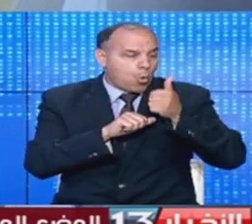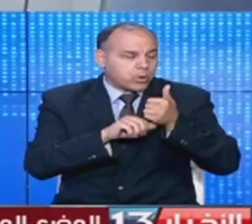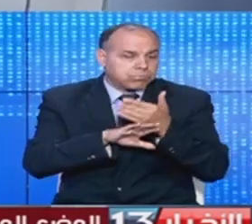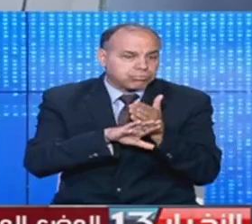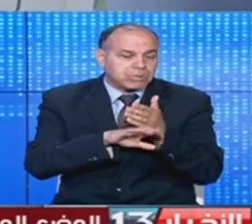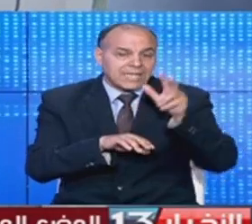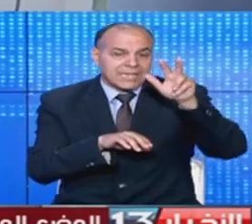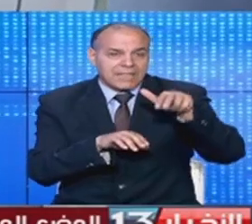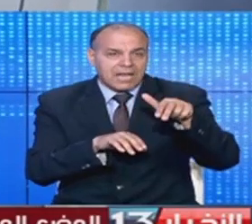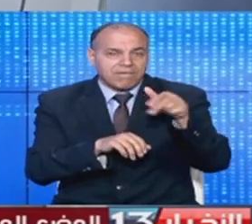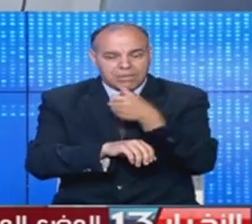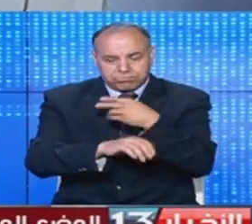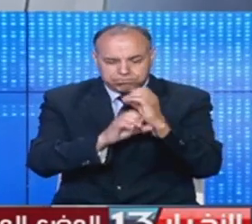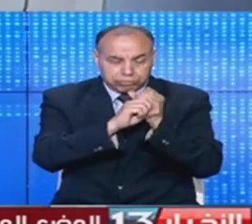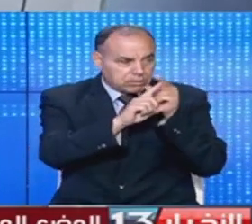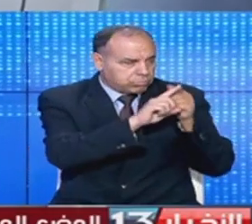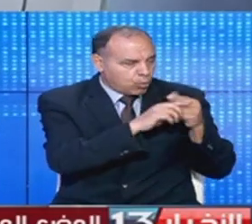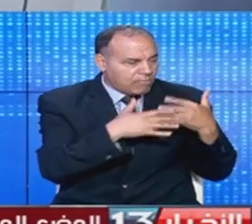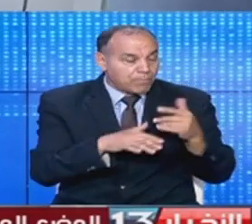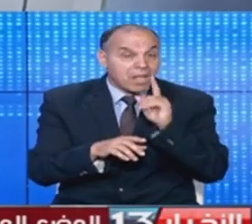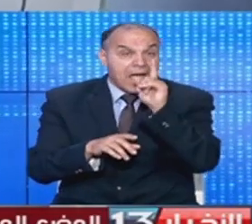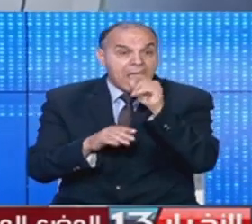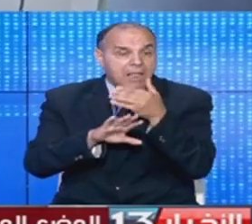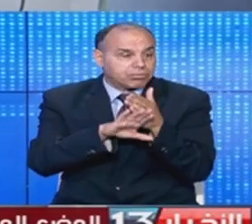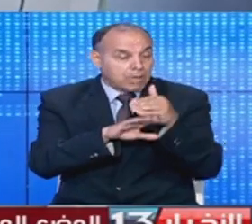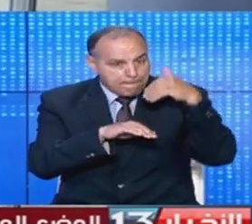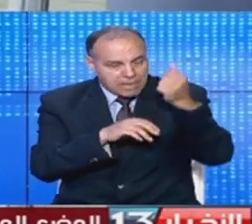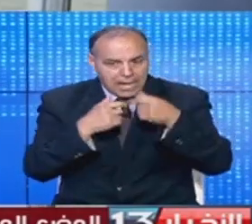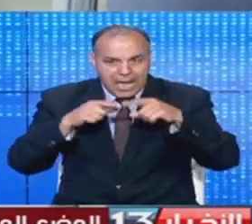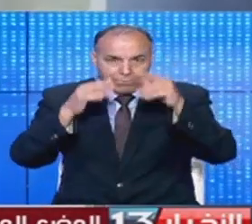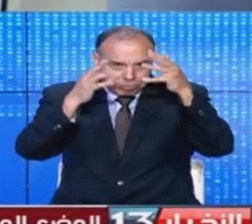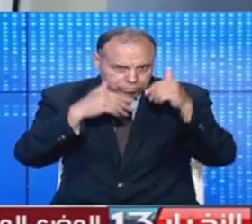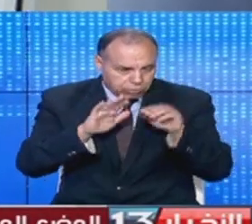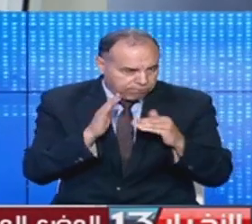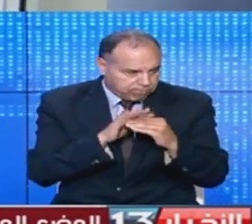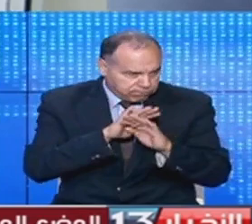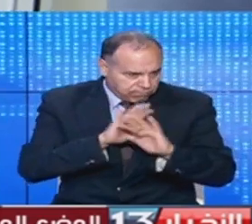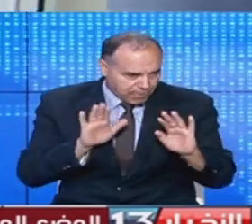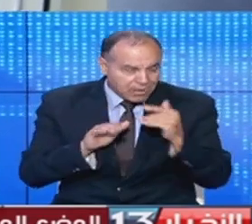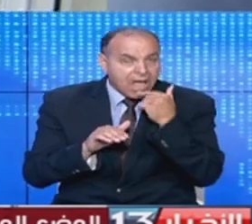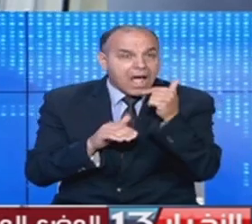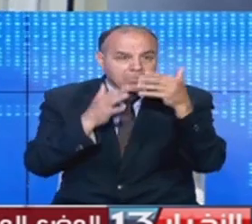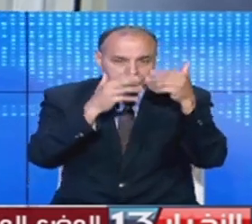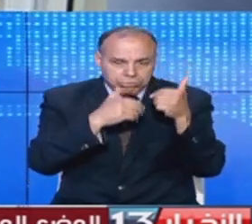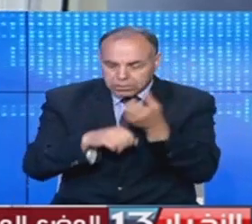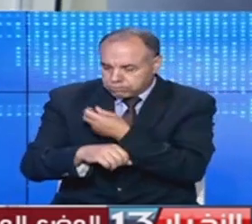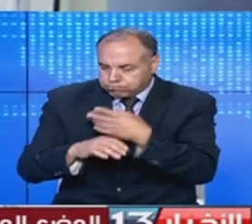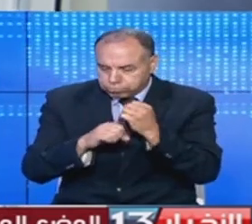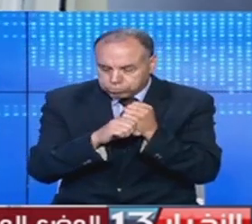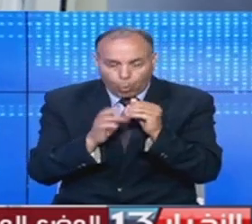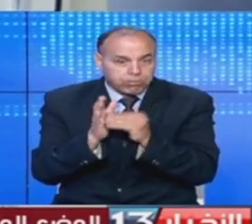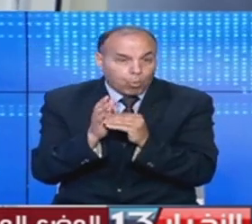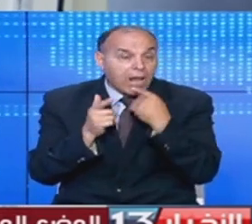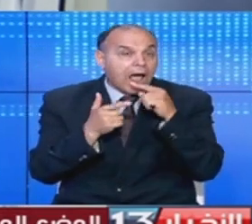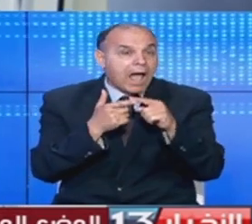ببلوغ 3000 عينة مستهدفة، على أن يتم لاحقا الإعلان عن نتائجها النهائية ونتائج التحاليل المرجعية